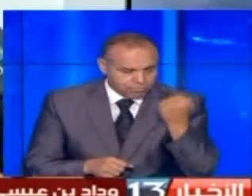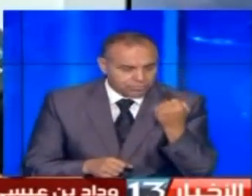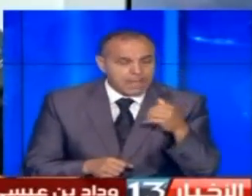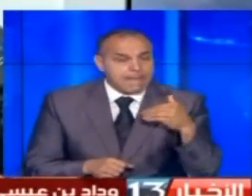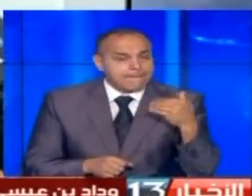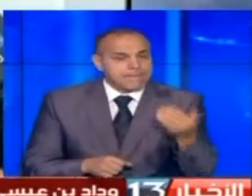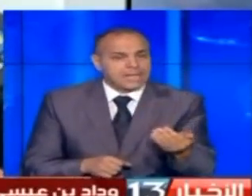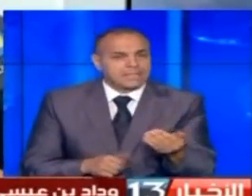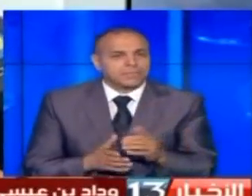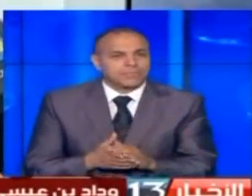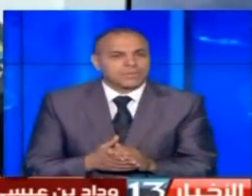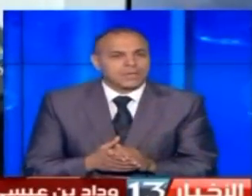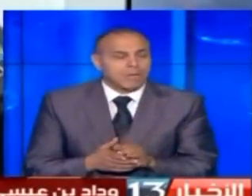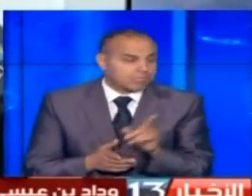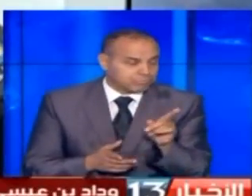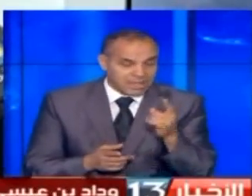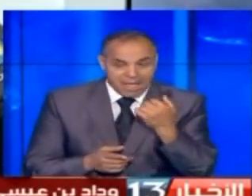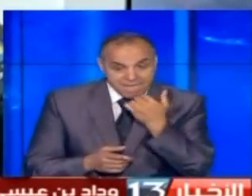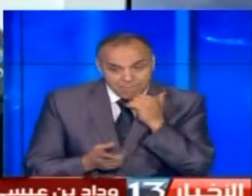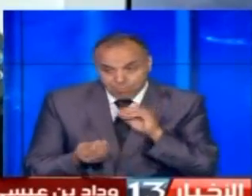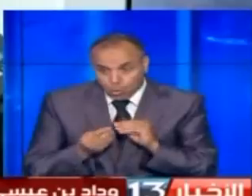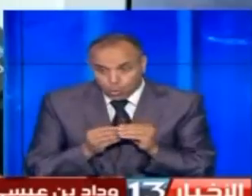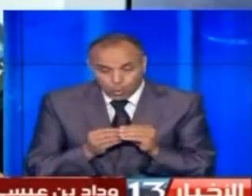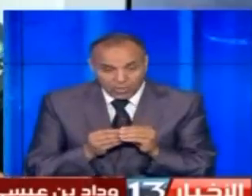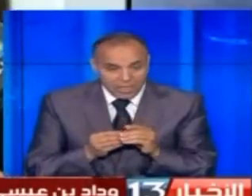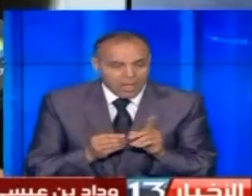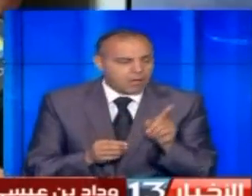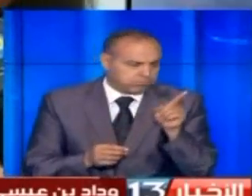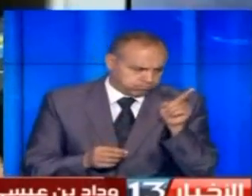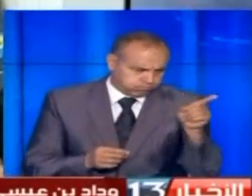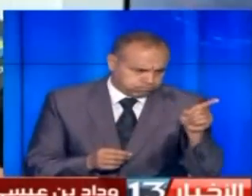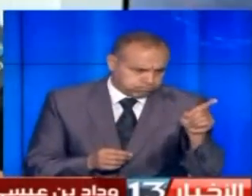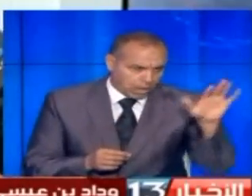ثم هو ينقد إذا لاحظ هناك خروج عن المسار